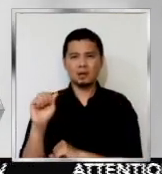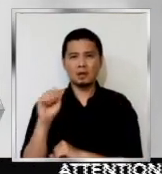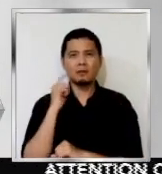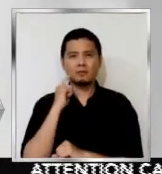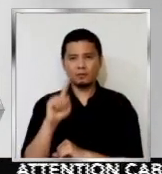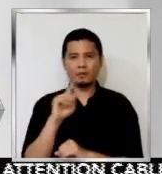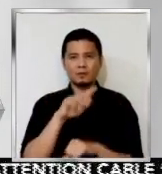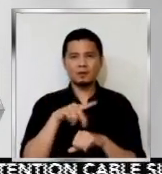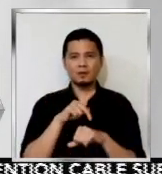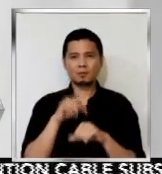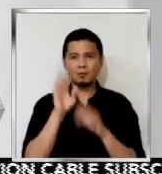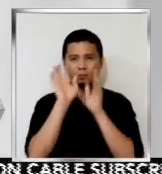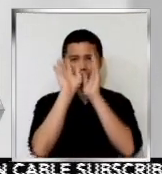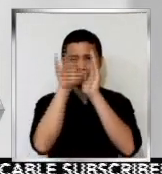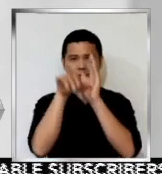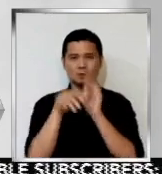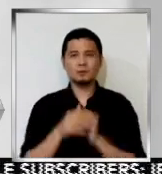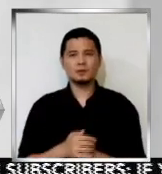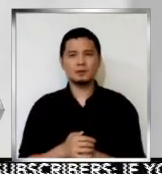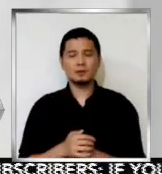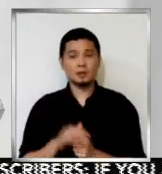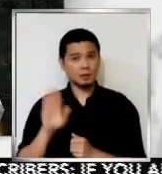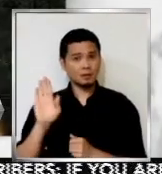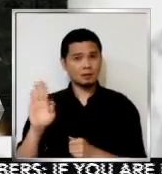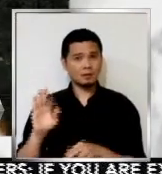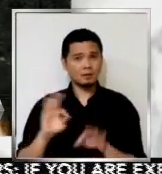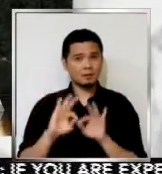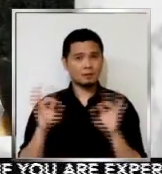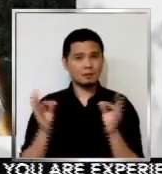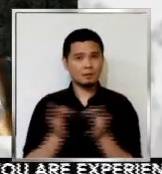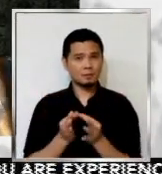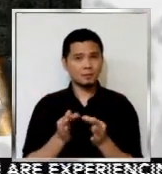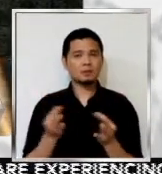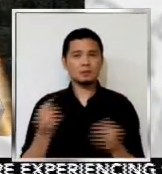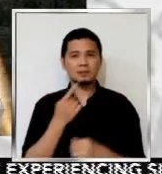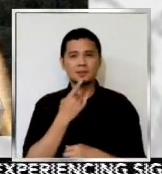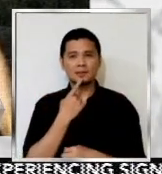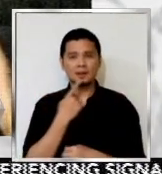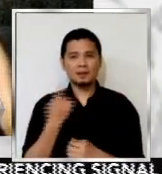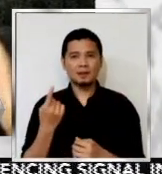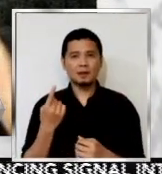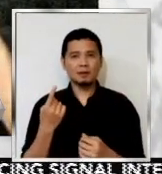dasal ng kanyang mag-anak, masama na raw sana si The Big Difference